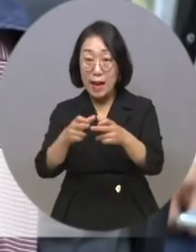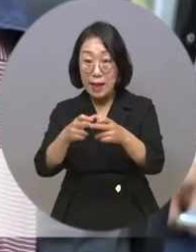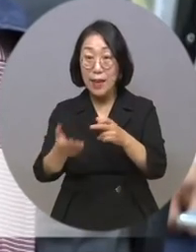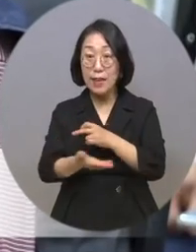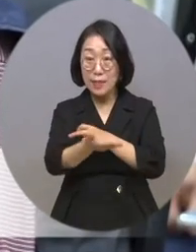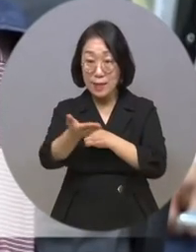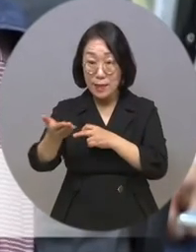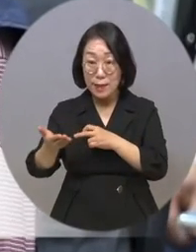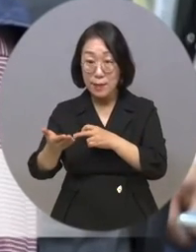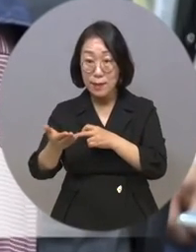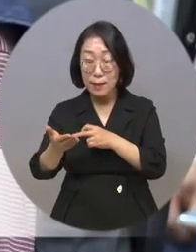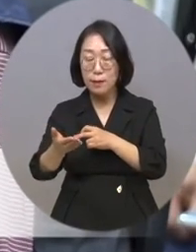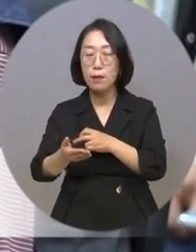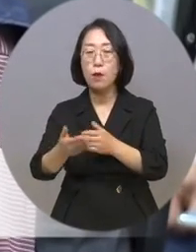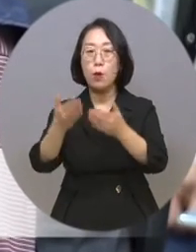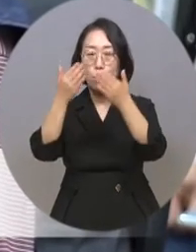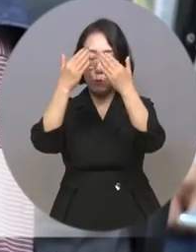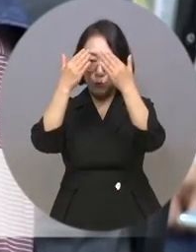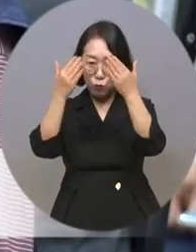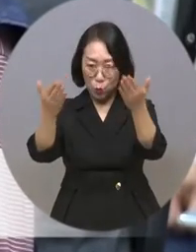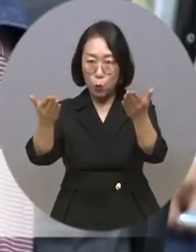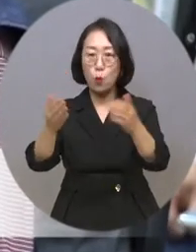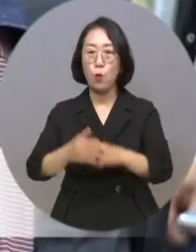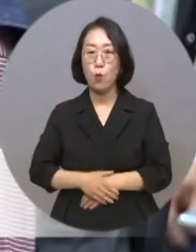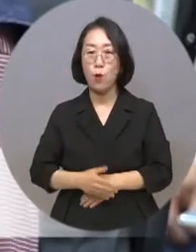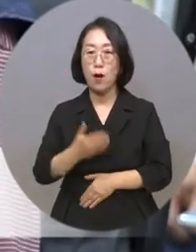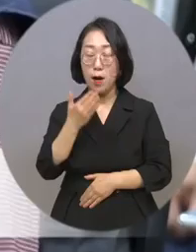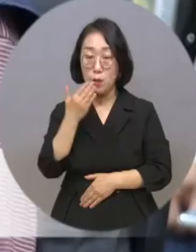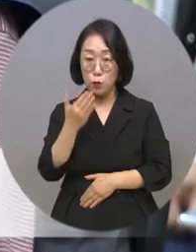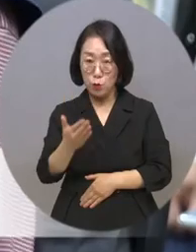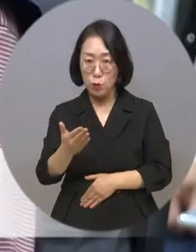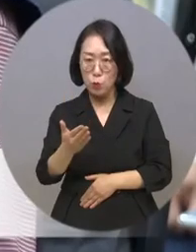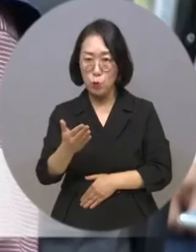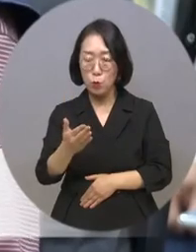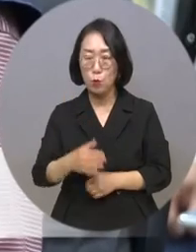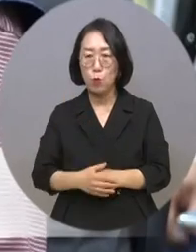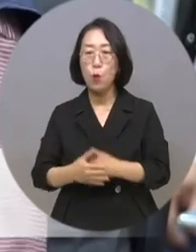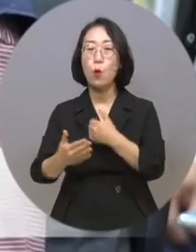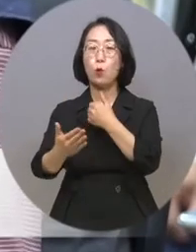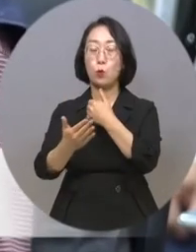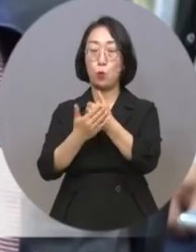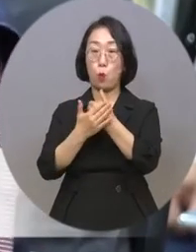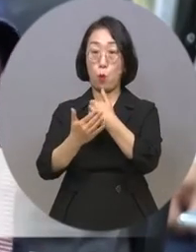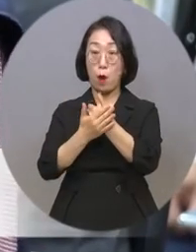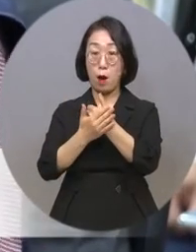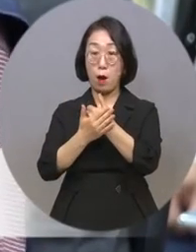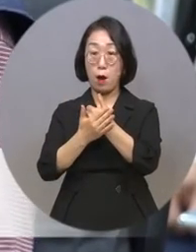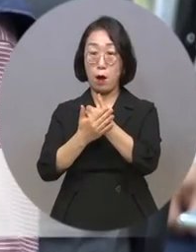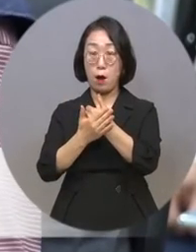장애인에 한해서 무료 승차할 수 있도록